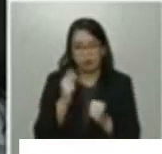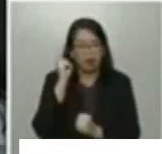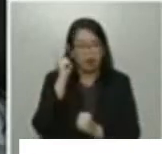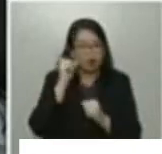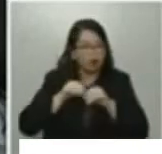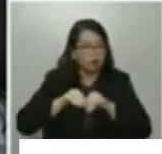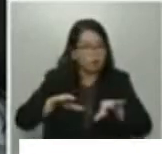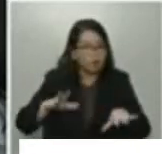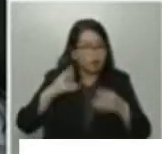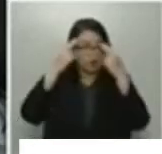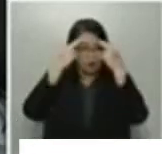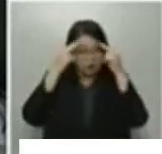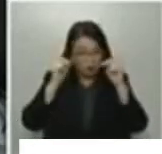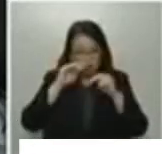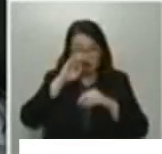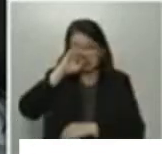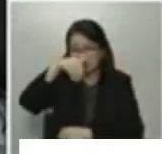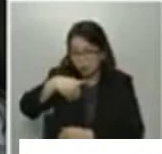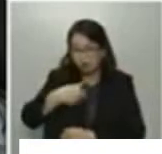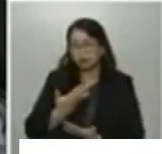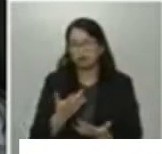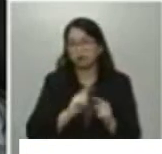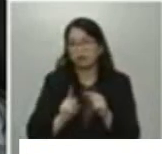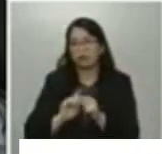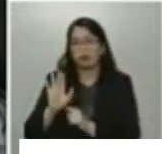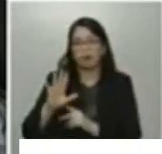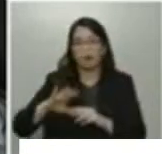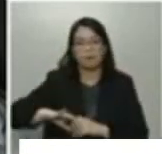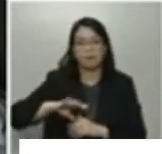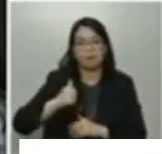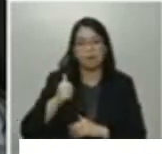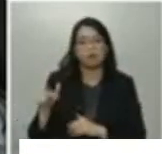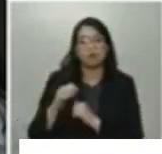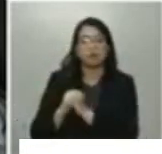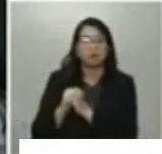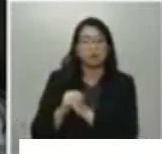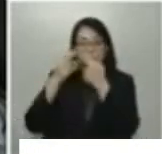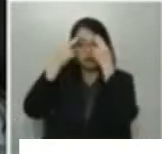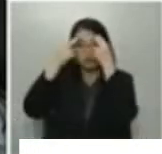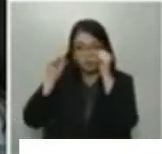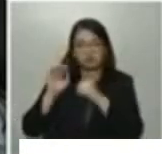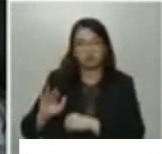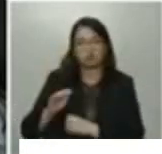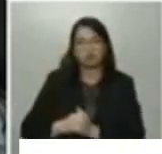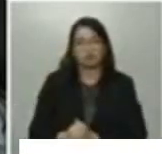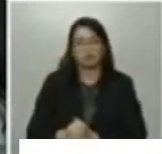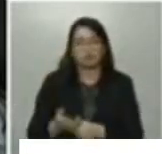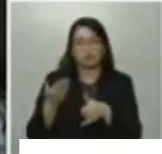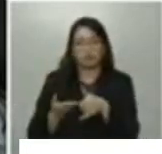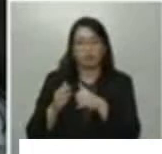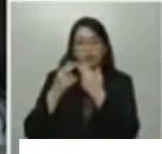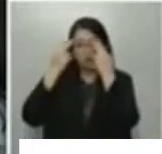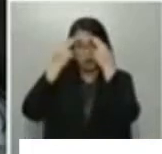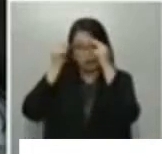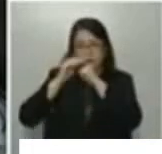ท่านนายกเทศมนตรีของเมืองอู่ฮั่นนะครับนายโจเซียนหวังนาย